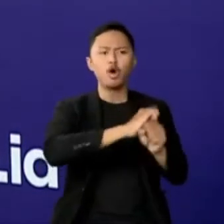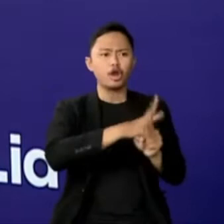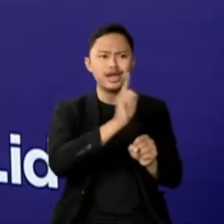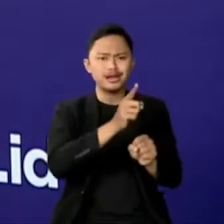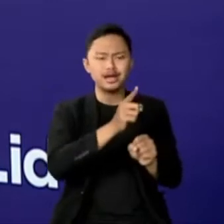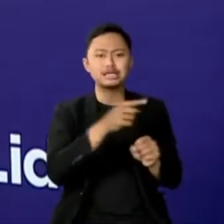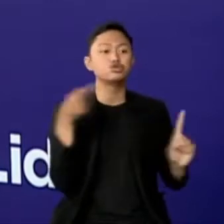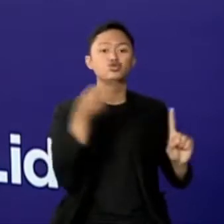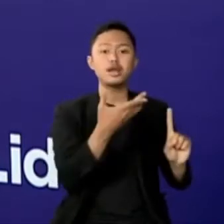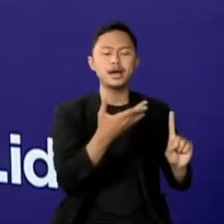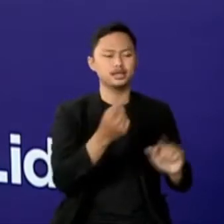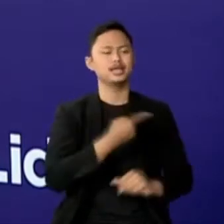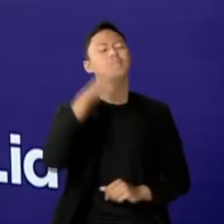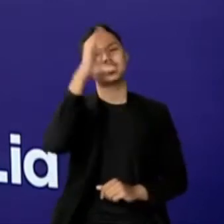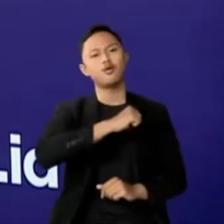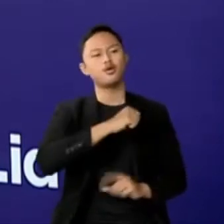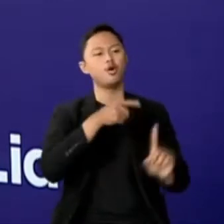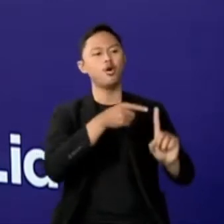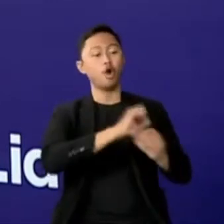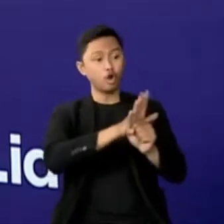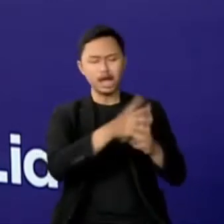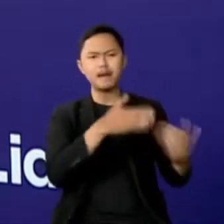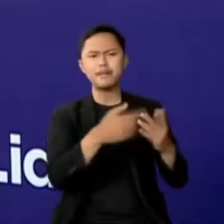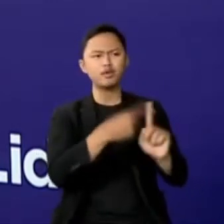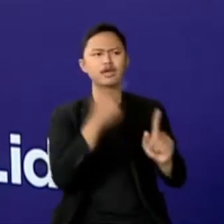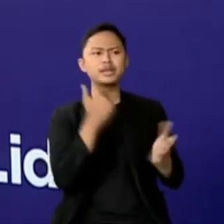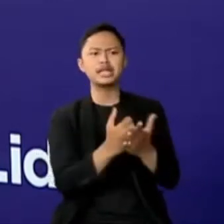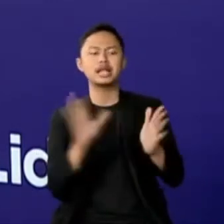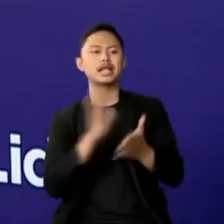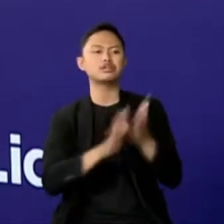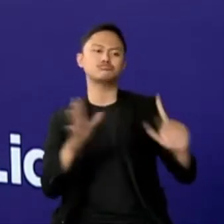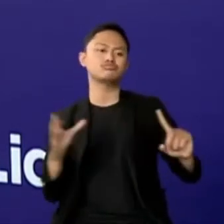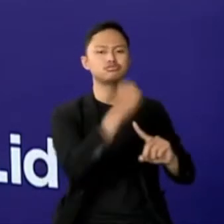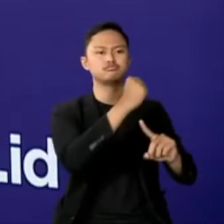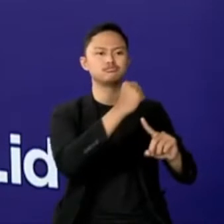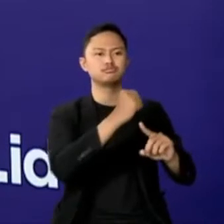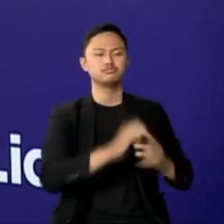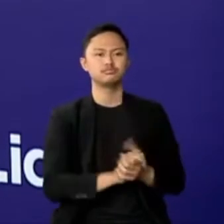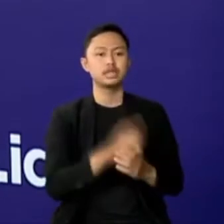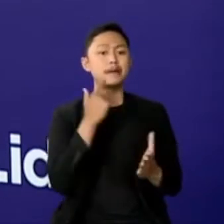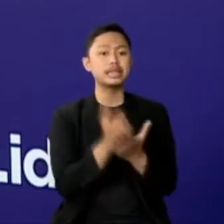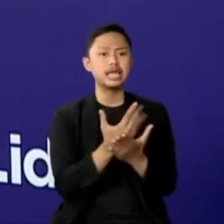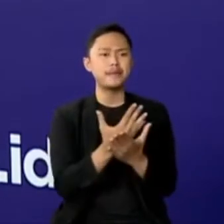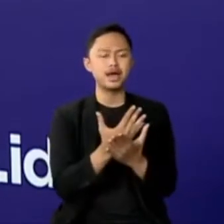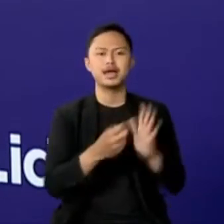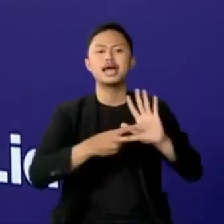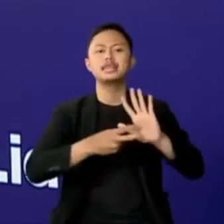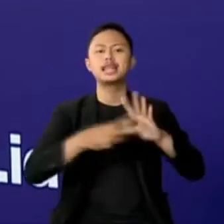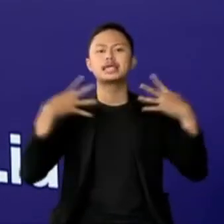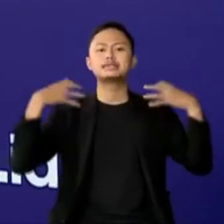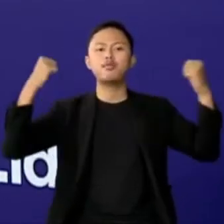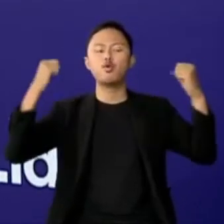tujuannya apa supaya kita tahu sehingga kita bisa melakukan hamdulillah Yang penting kan tingkat kesembuhannya tinggi ini